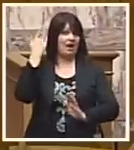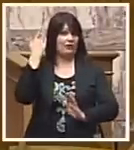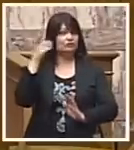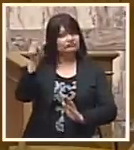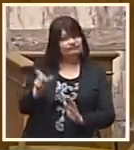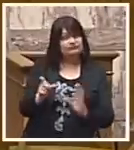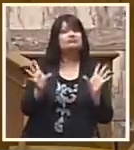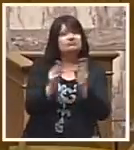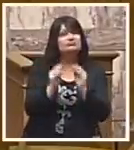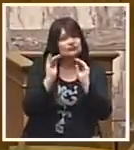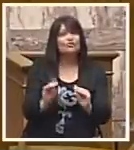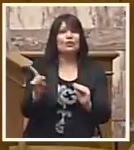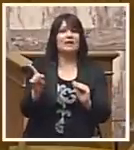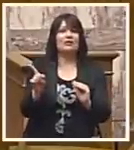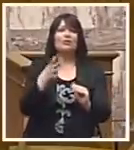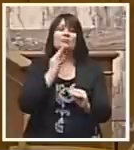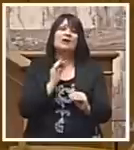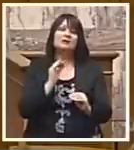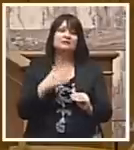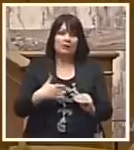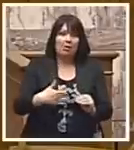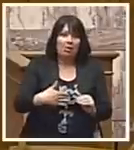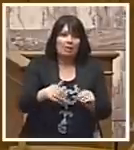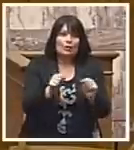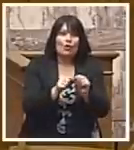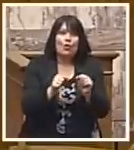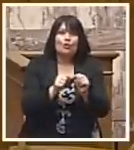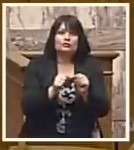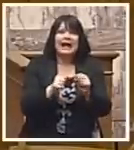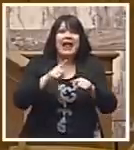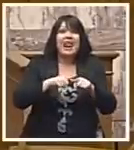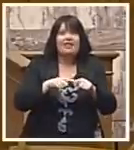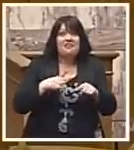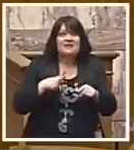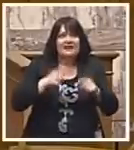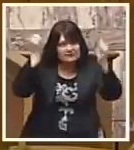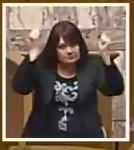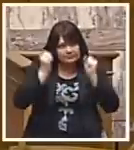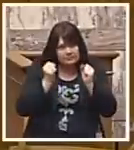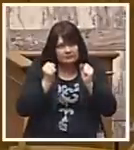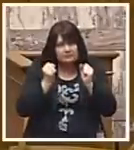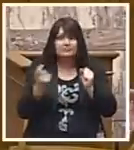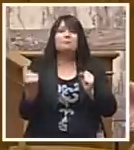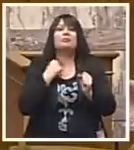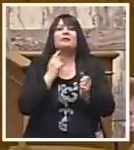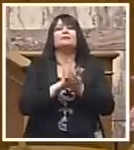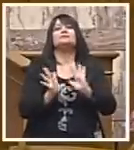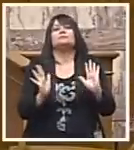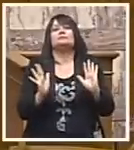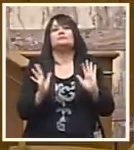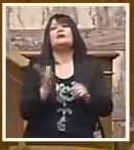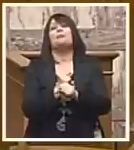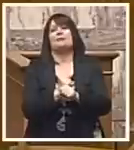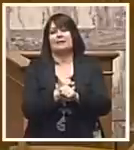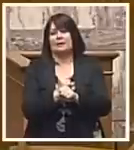όσους ποντάρουν στην αποτυχία μας, δηλαδή την αποτυχία της Ελλάδας. Και αυτό ούτε τη Νέα Δημοκρατία